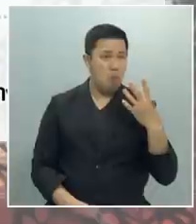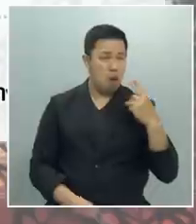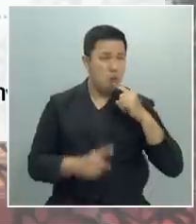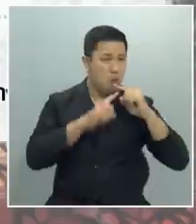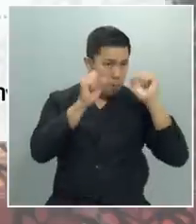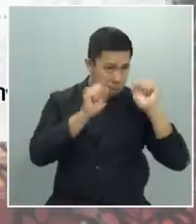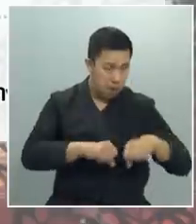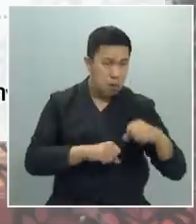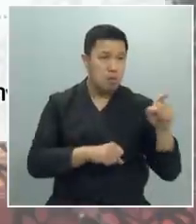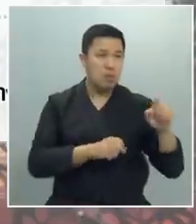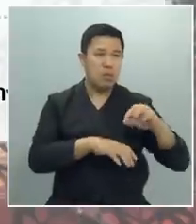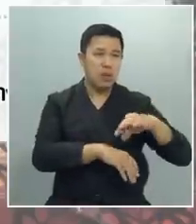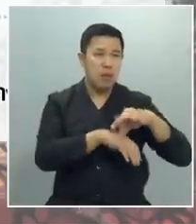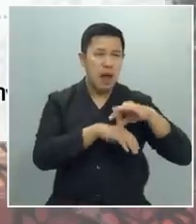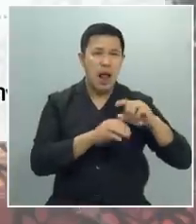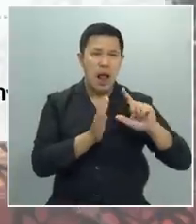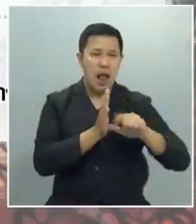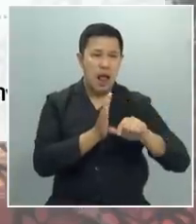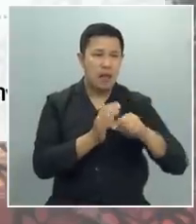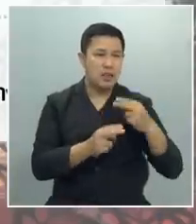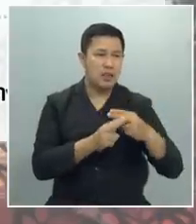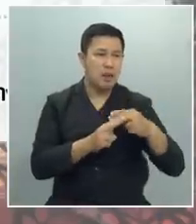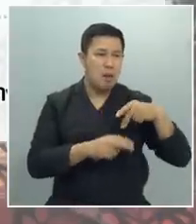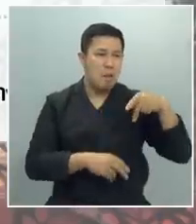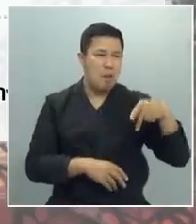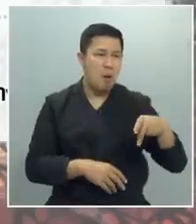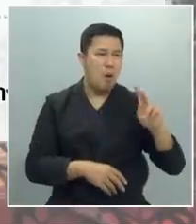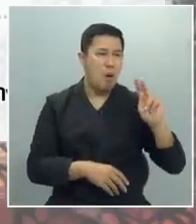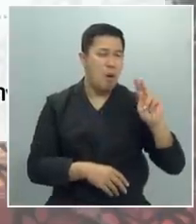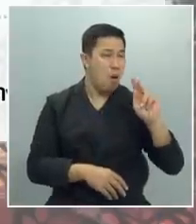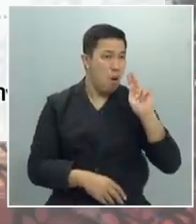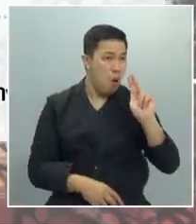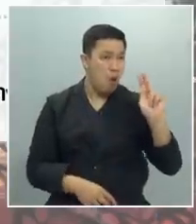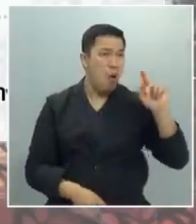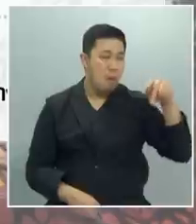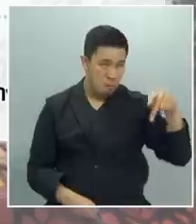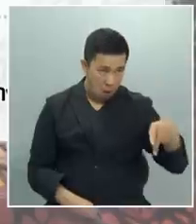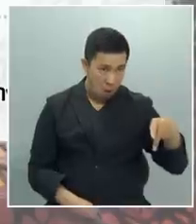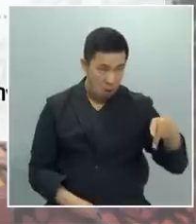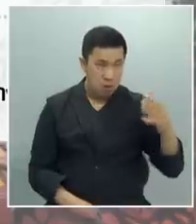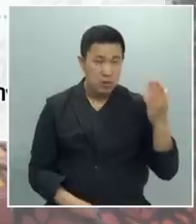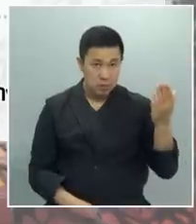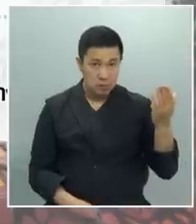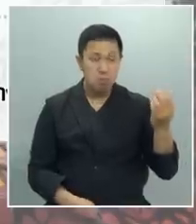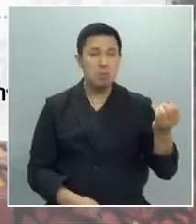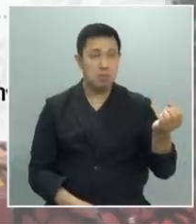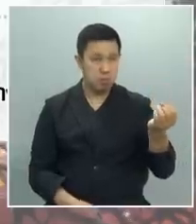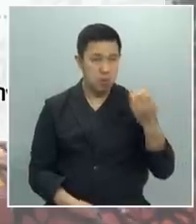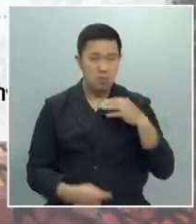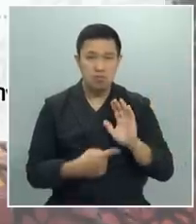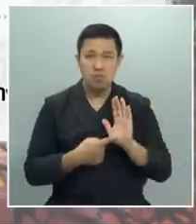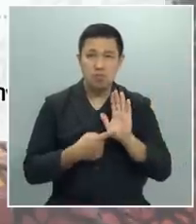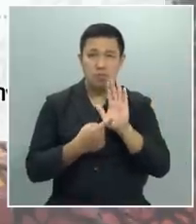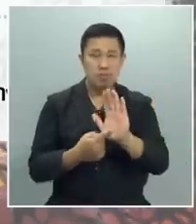ท่านเลขาธิการกกภสำนักงานกำกับกิจกรรมพลังงานคอนกรีตตันตวณิชย์ยืนยันครับท่านผู้ชมฮะ